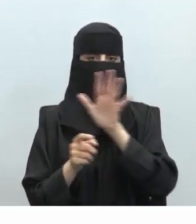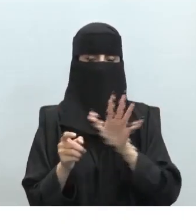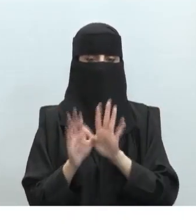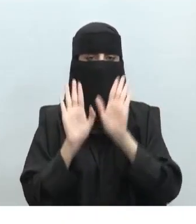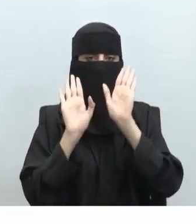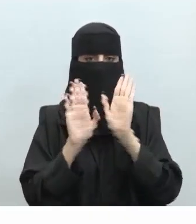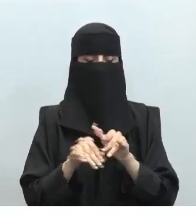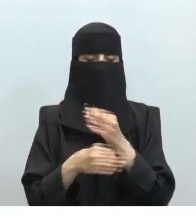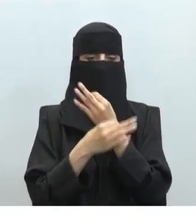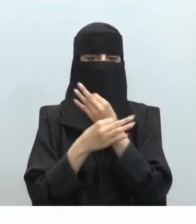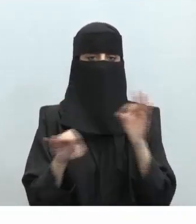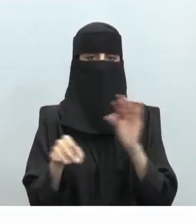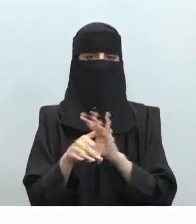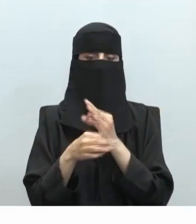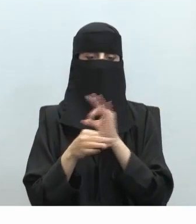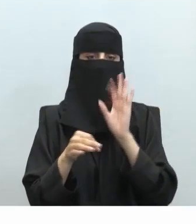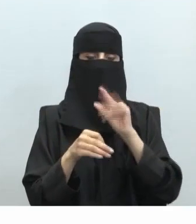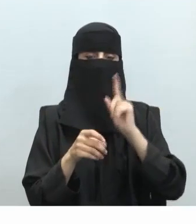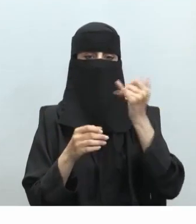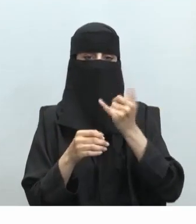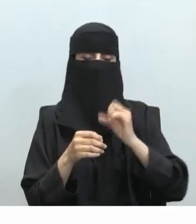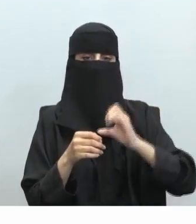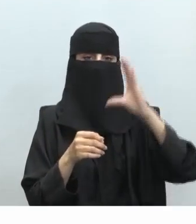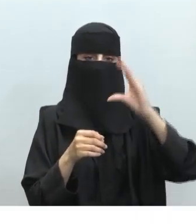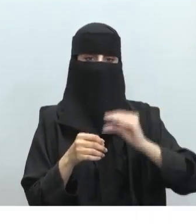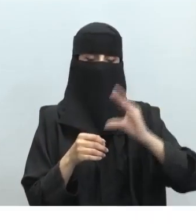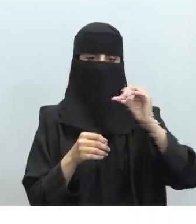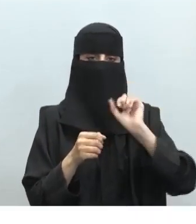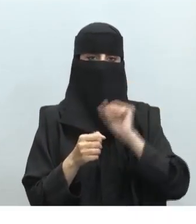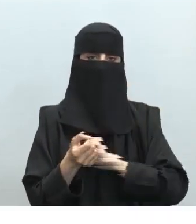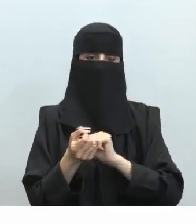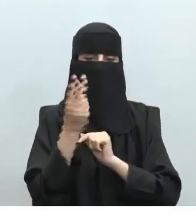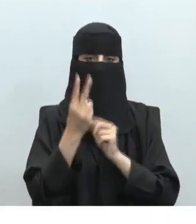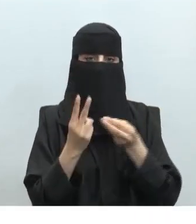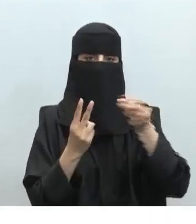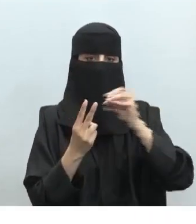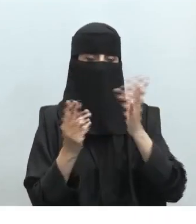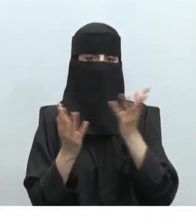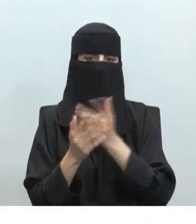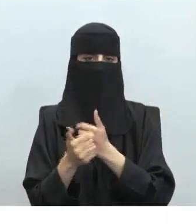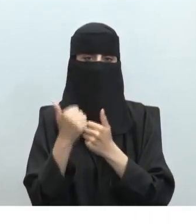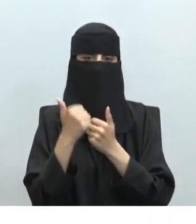الصفات التي تتحكم فيها اكثر من جين هنا مثل ما ذكرنا يتحكم فيها ست